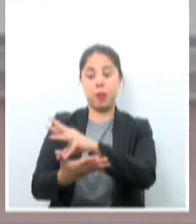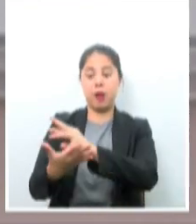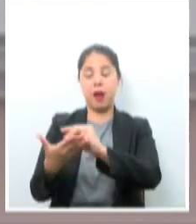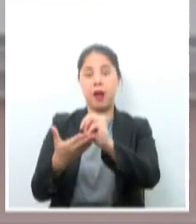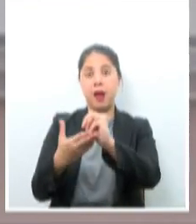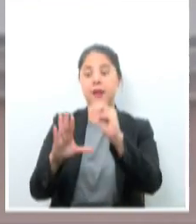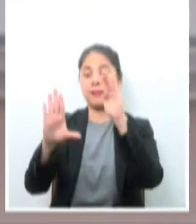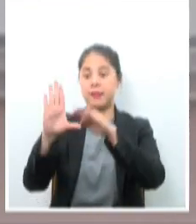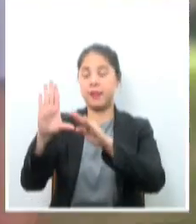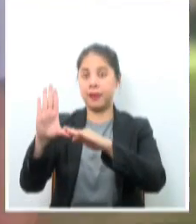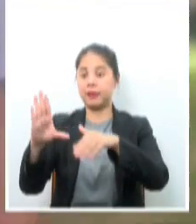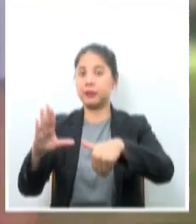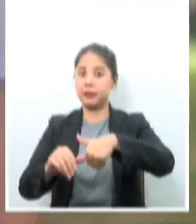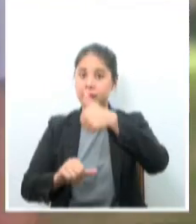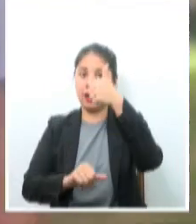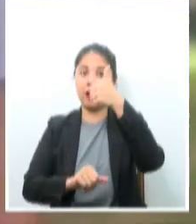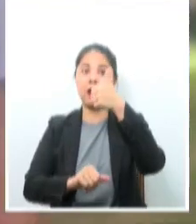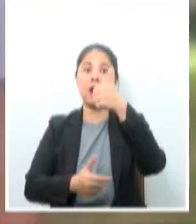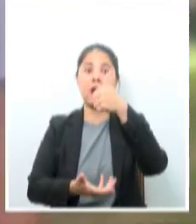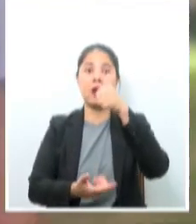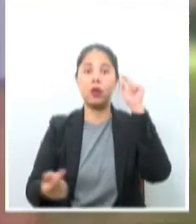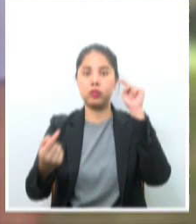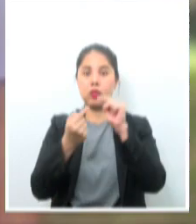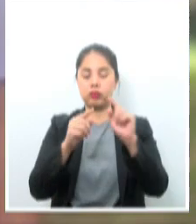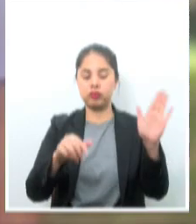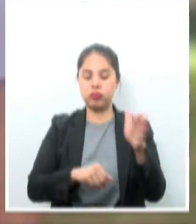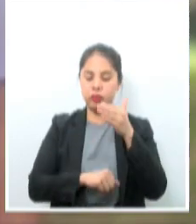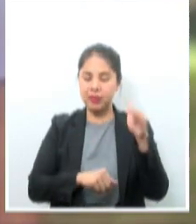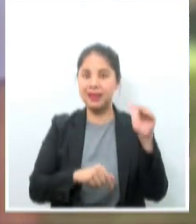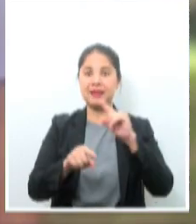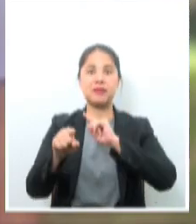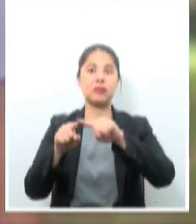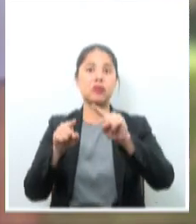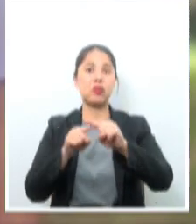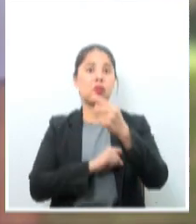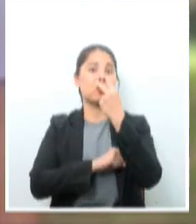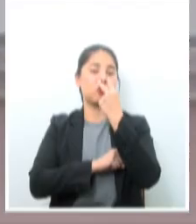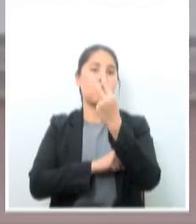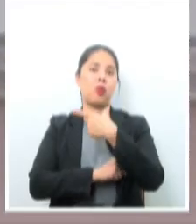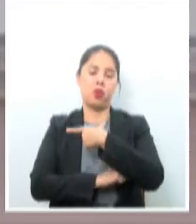ยาลัยไม่ว่าจะเป็นทางด้านของดนตรีเองด้วยทางด้านอื่นๆด้วยที่เขาชอบ